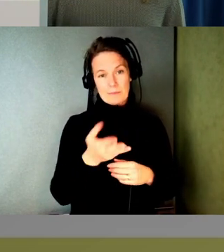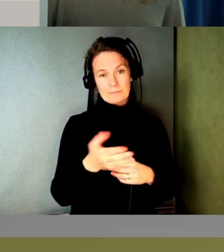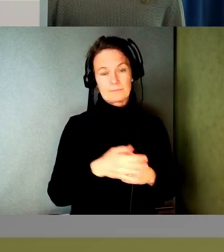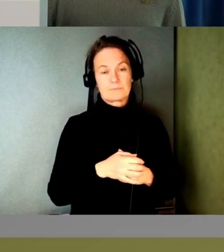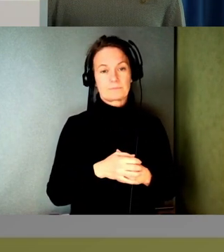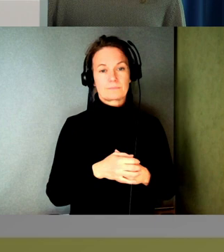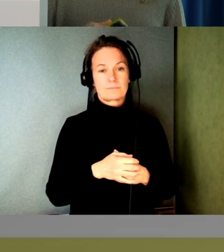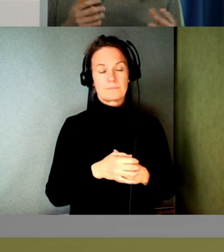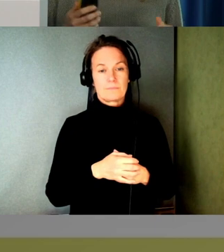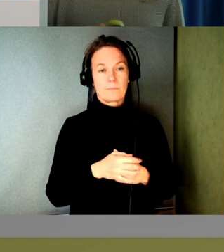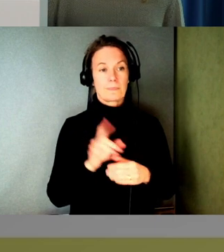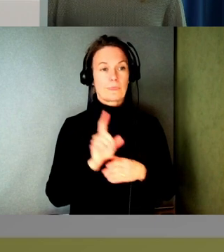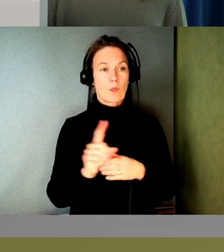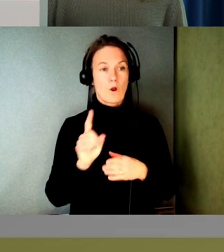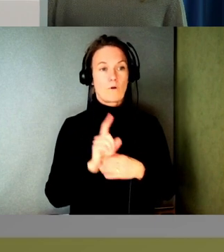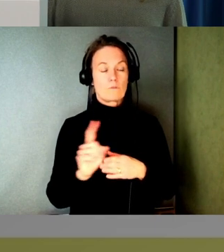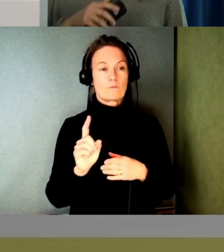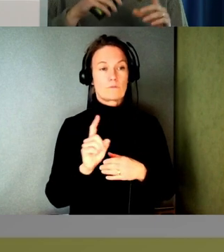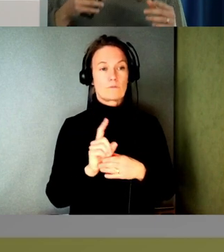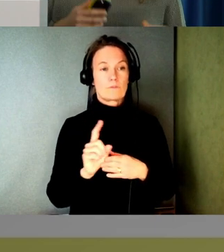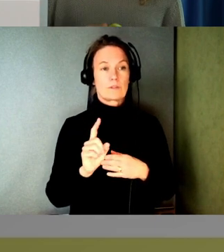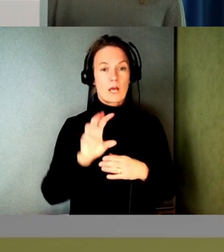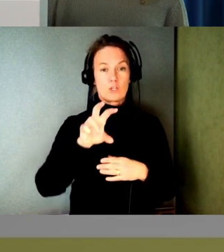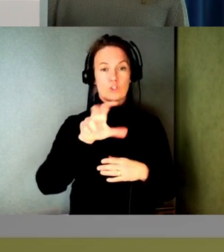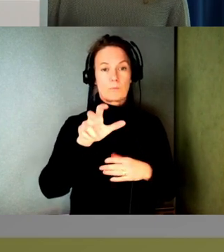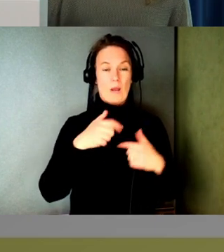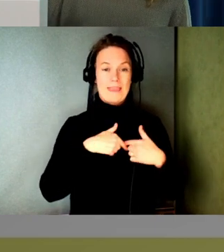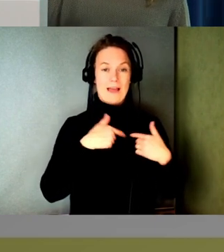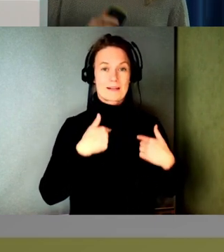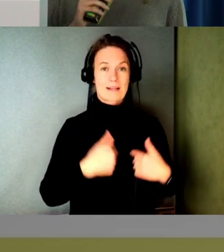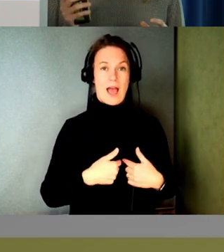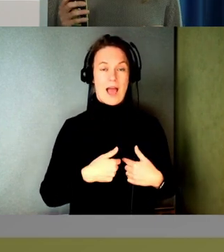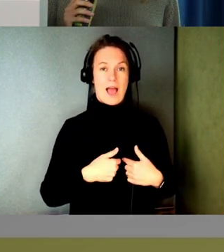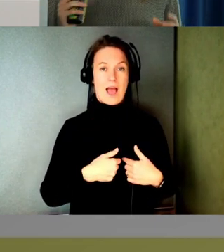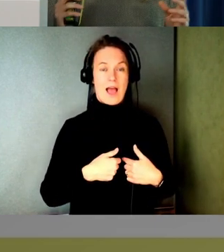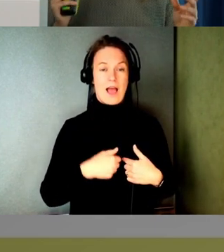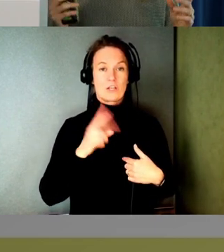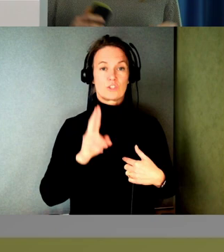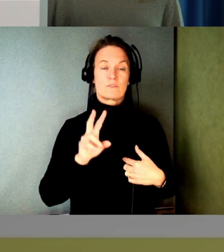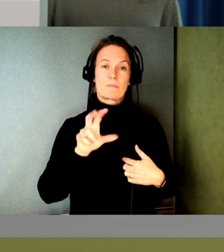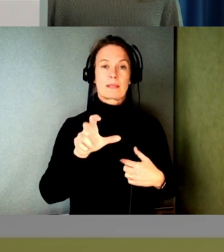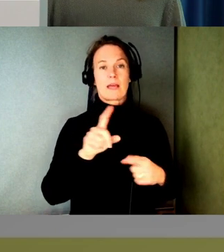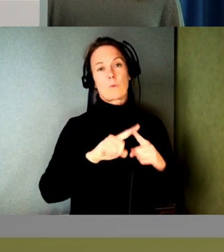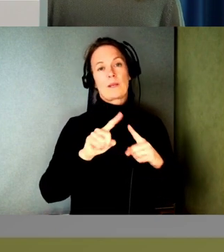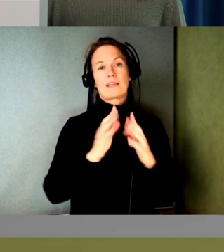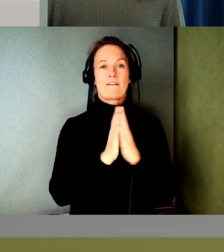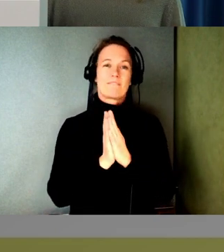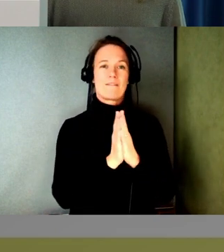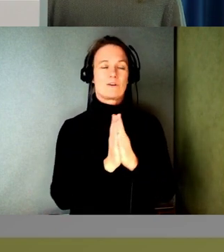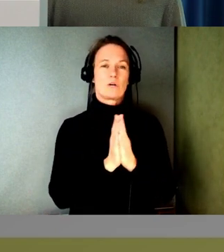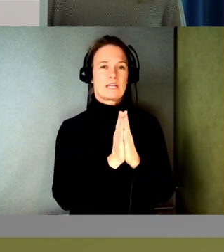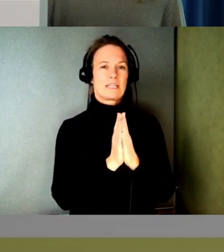eh oftast så används symbolen som ser ut som ett hjärta eh för att markera olika favoriter i